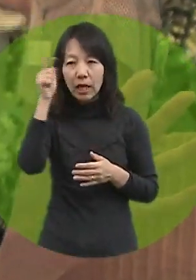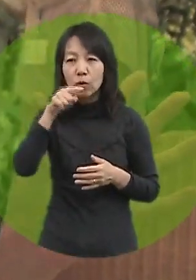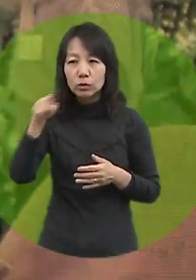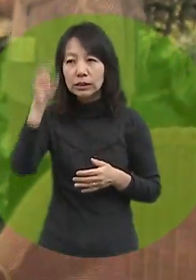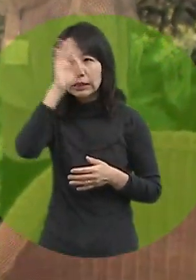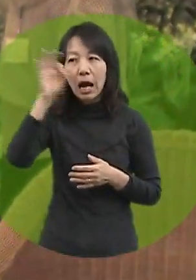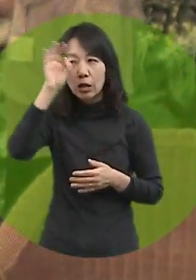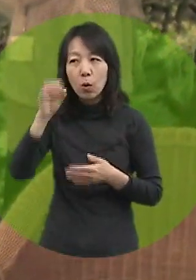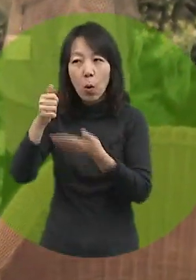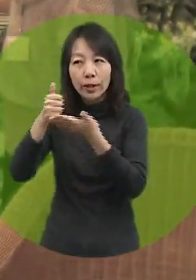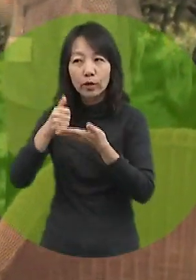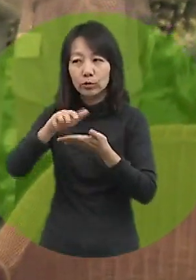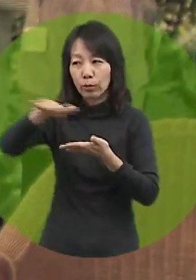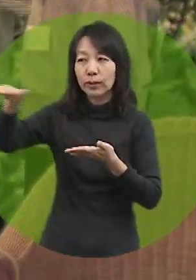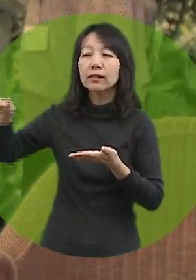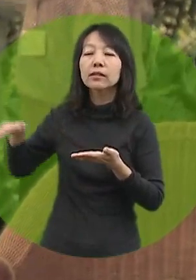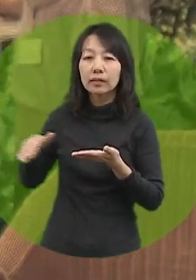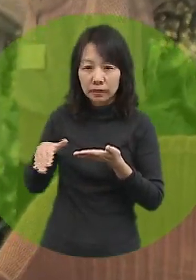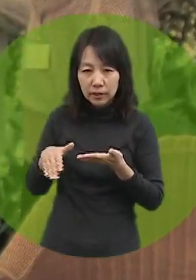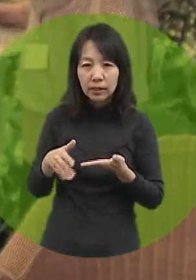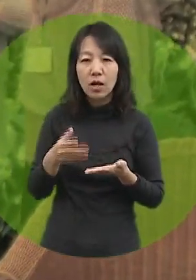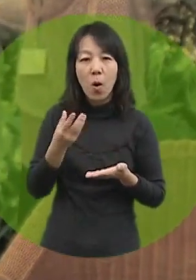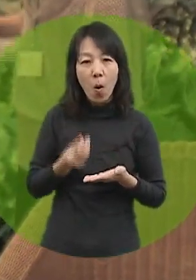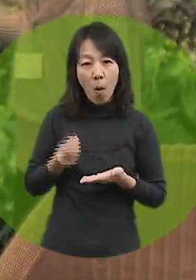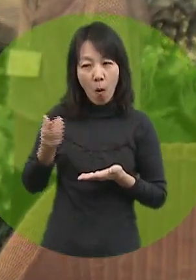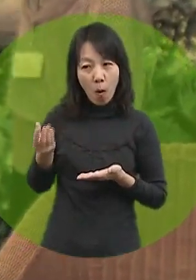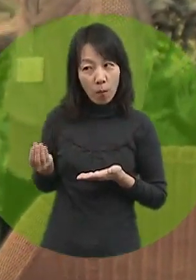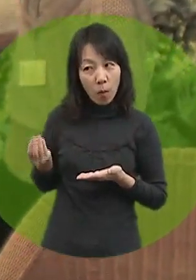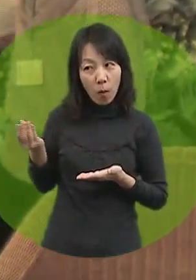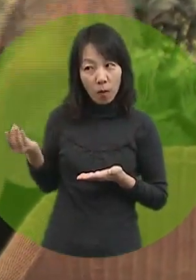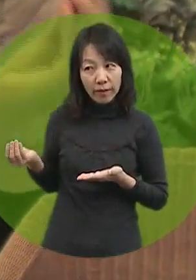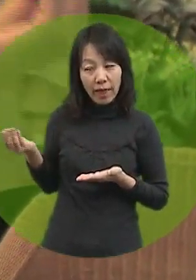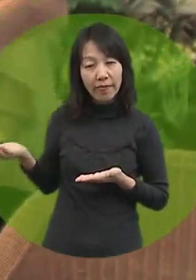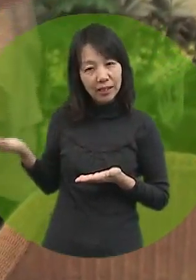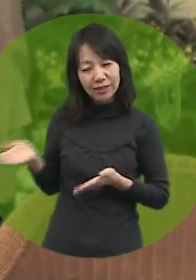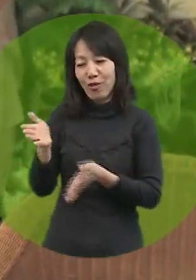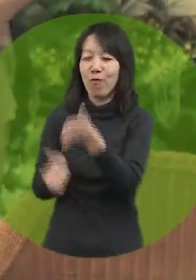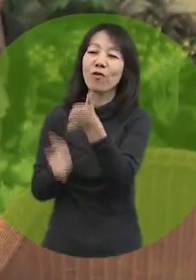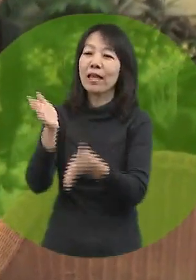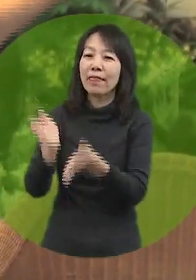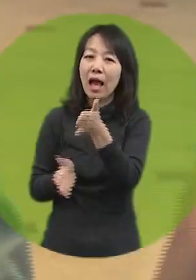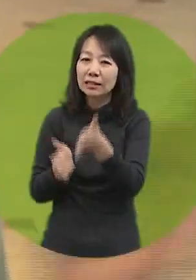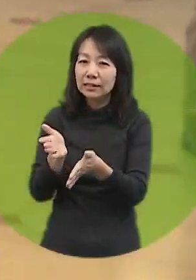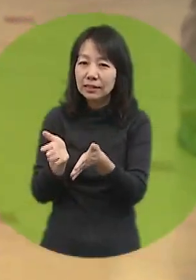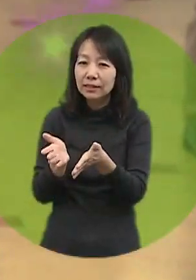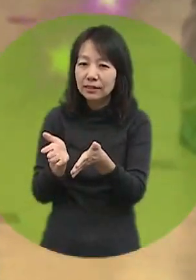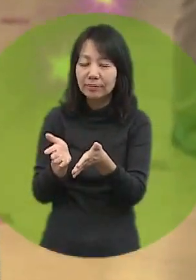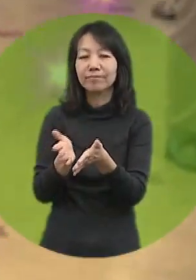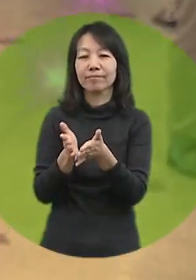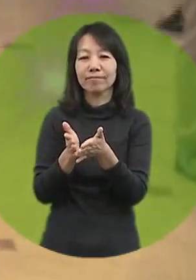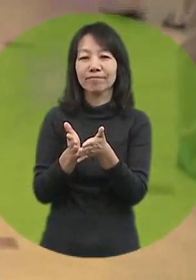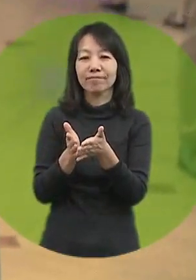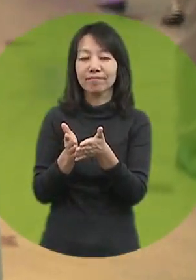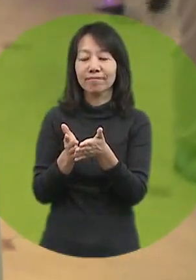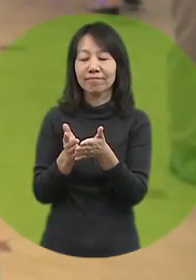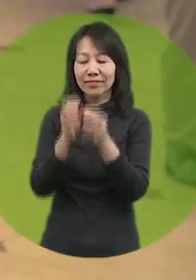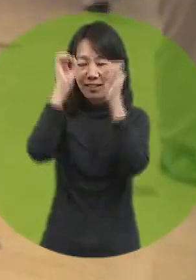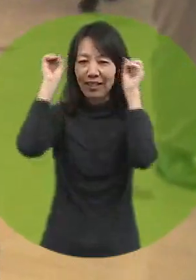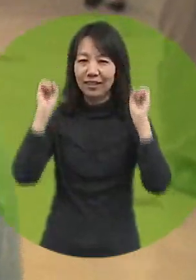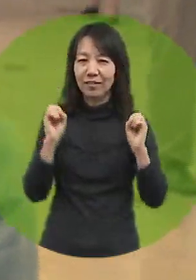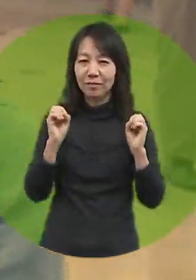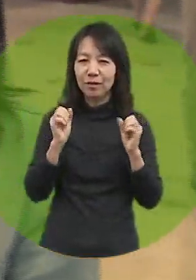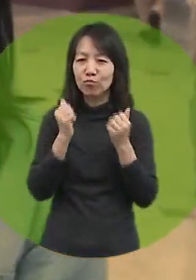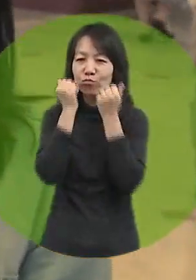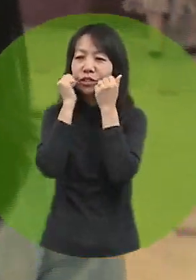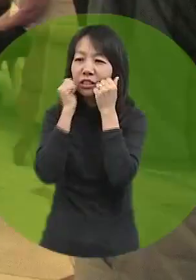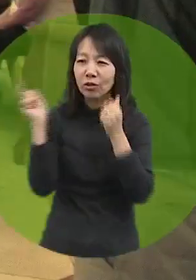皆さんに、はい、おもてなし、おもてなし。 いや、ぶ